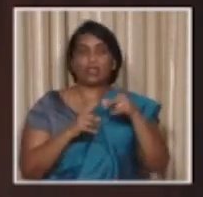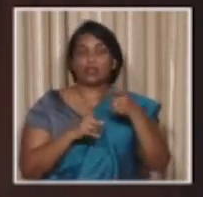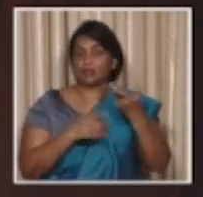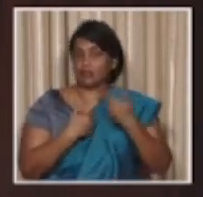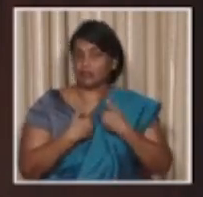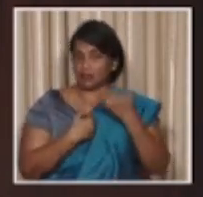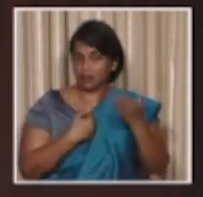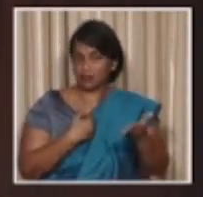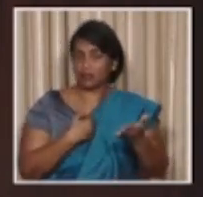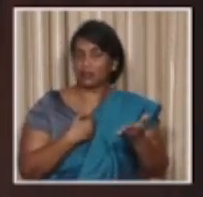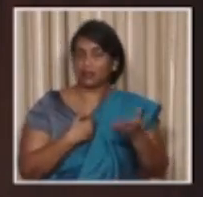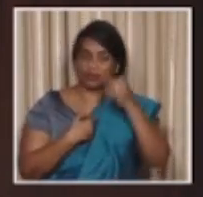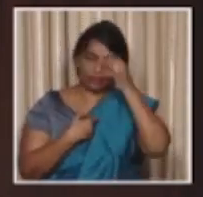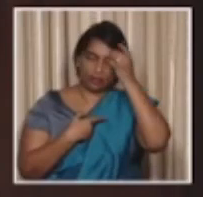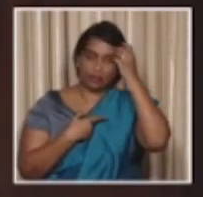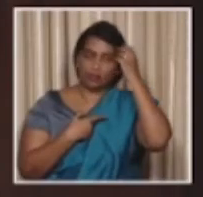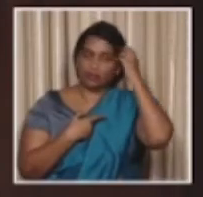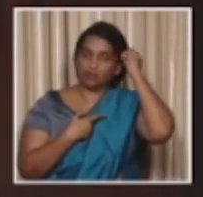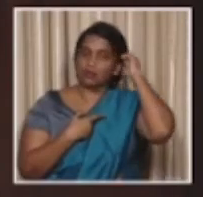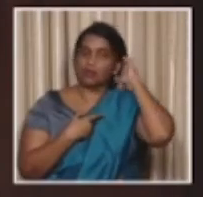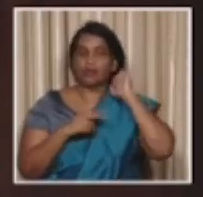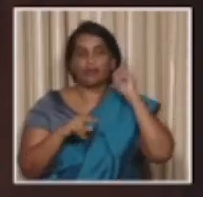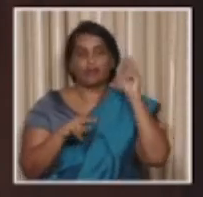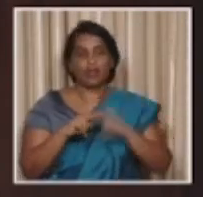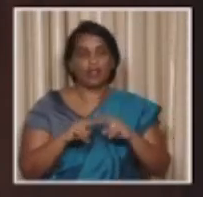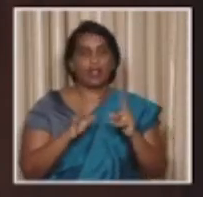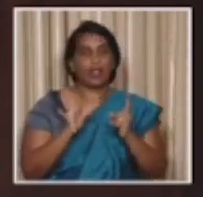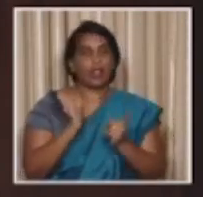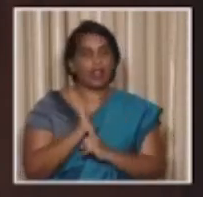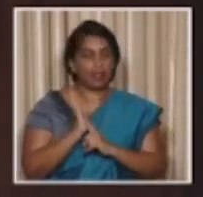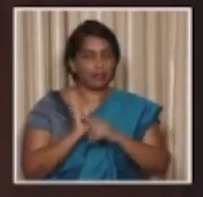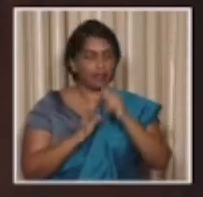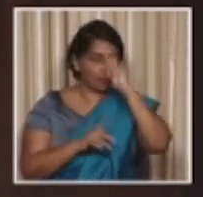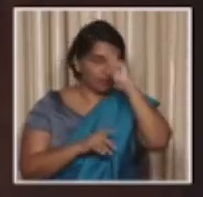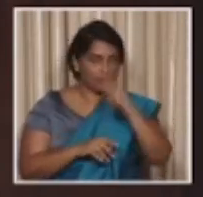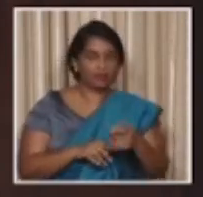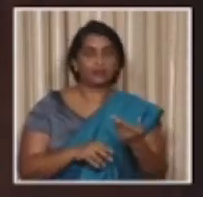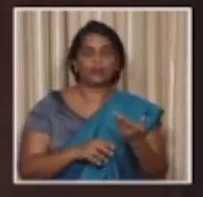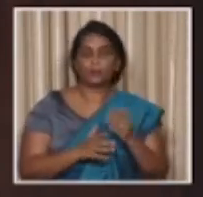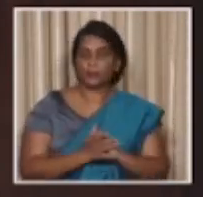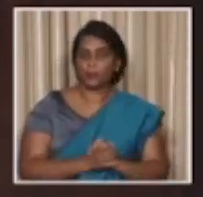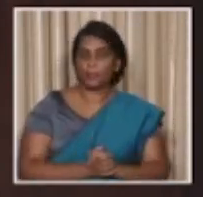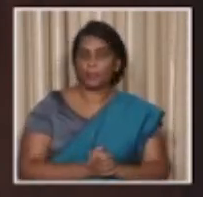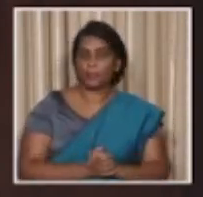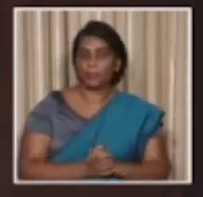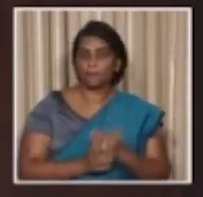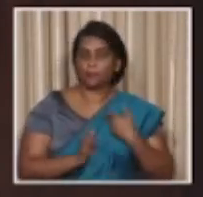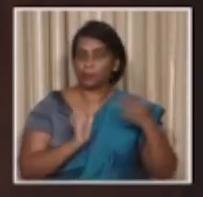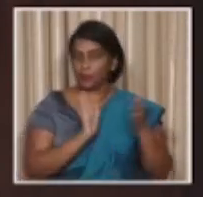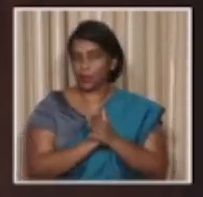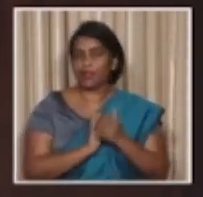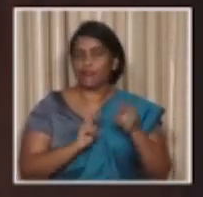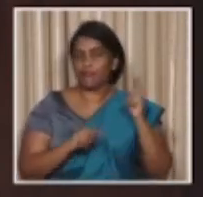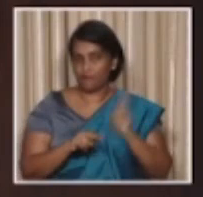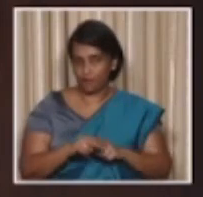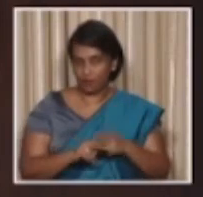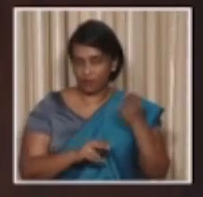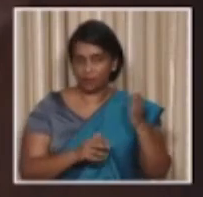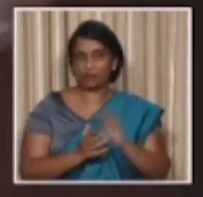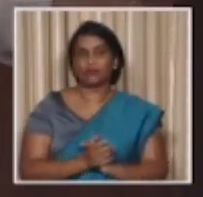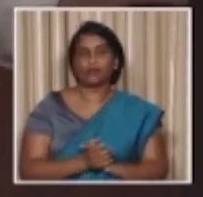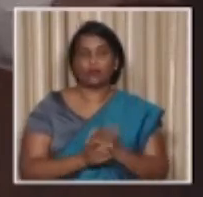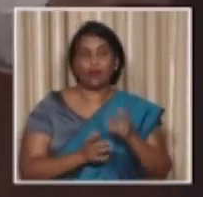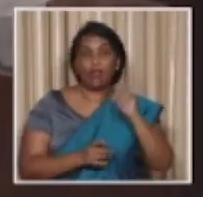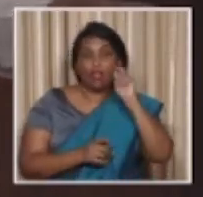අපේ අපේ යාළුවා එල්ලාවල මැතිතුමා මගේ ඊටාම ළඟ යාළුවා අපේ මිත්‍රයා